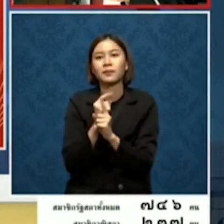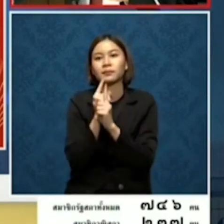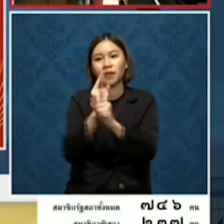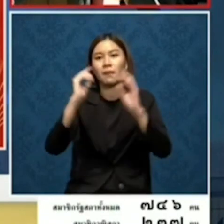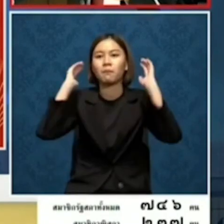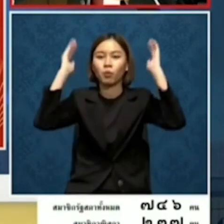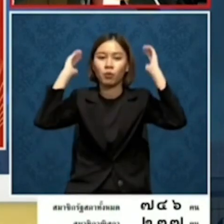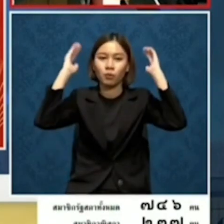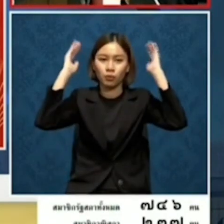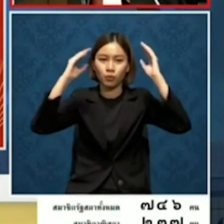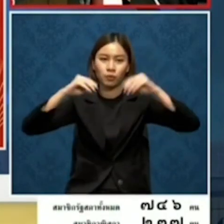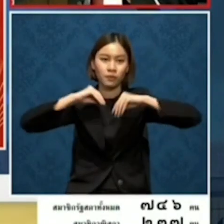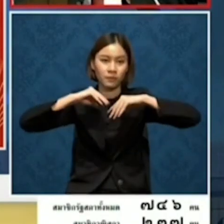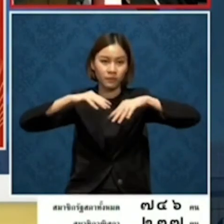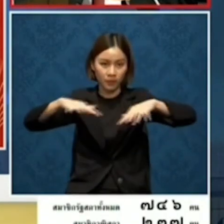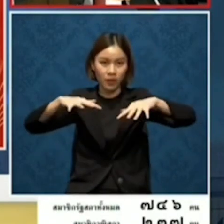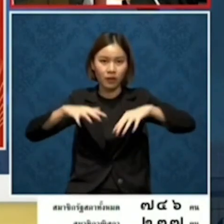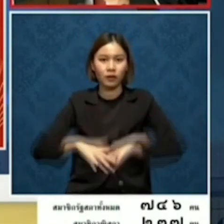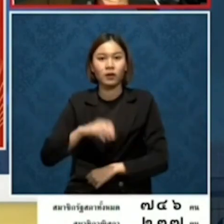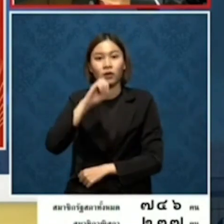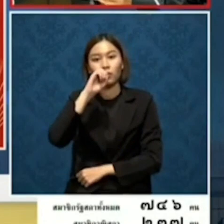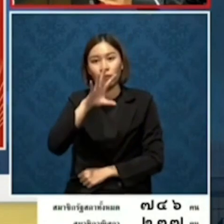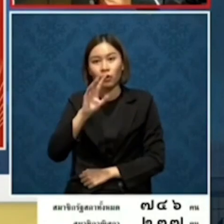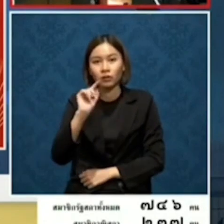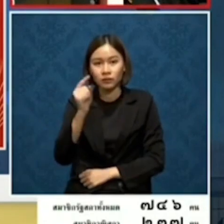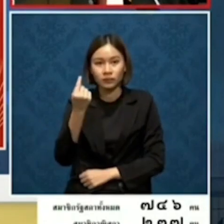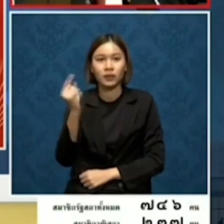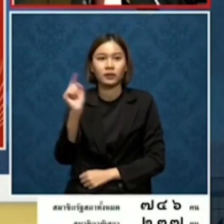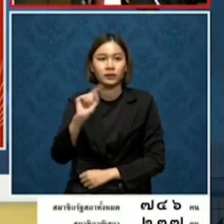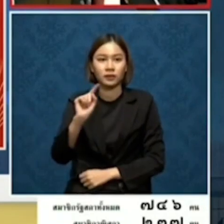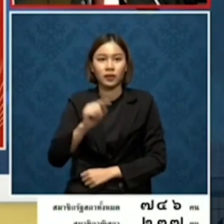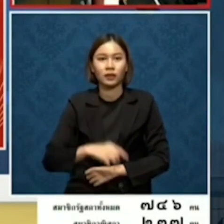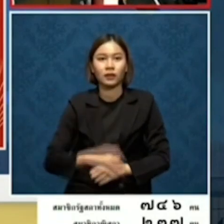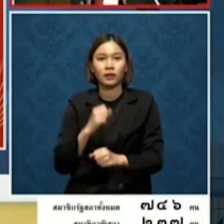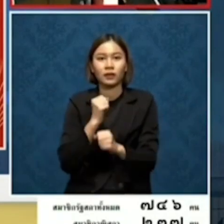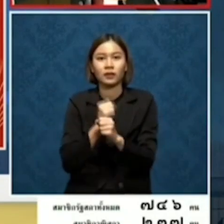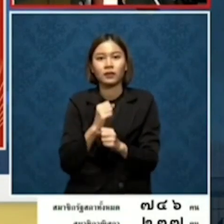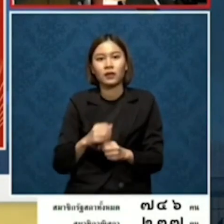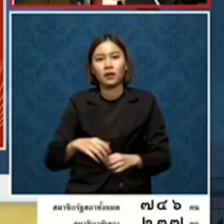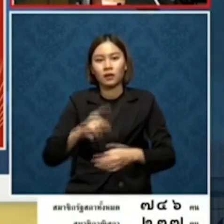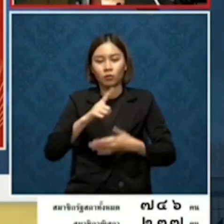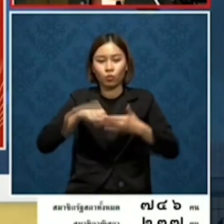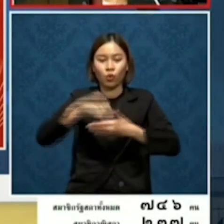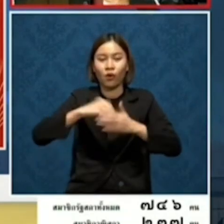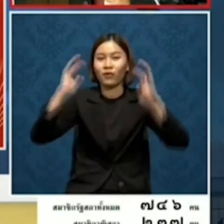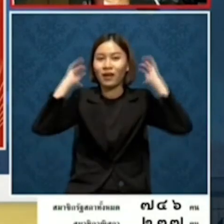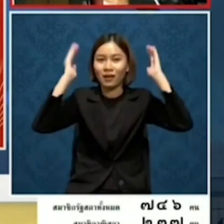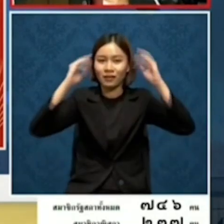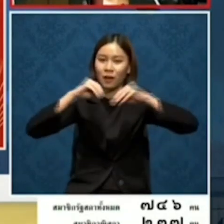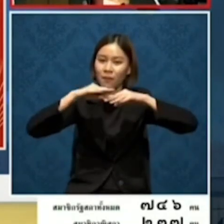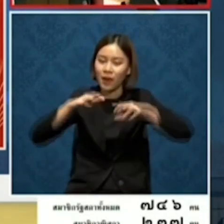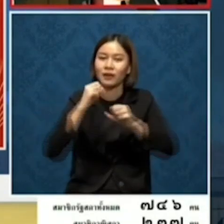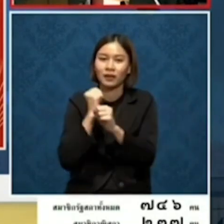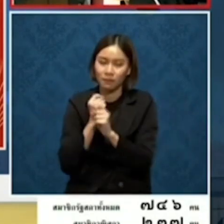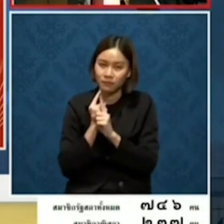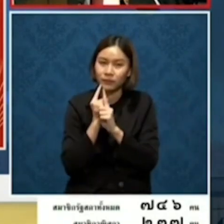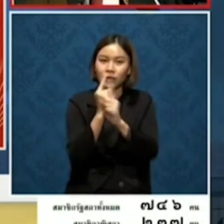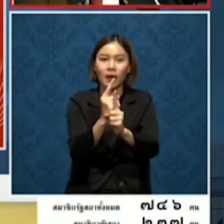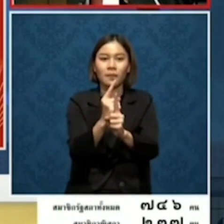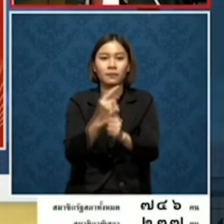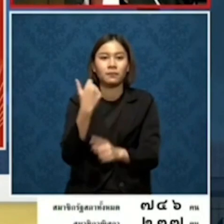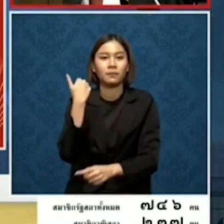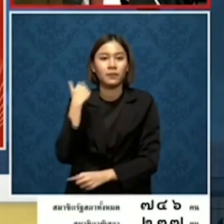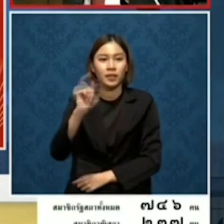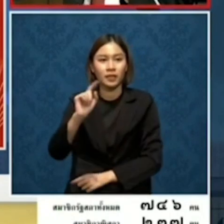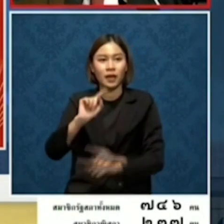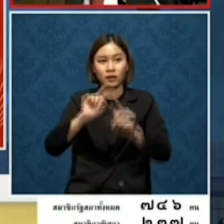านหาเสียงไเทอนั้นย้ำชัชัดครับทำตามที่ท่านหาเสียงไเทอนั้นมีเรองอะไร